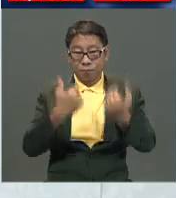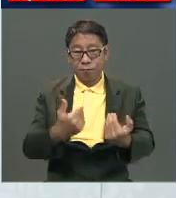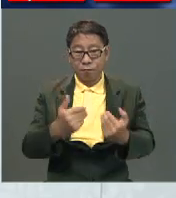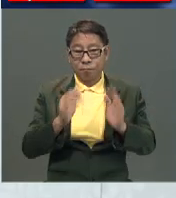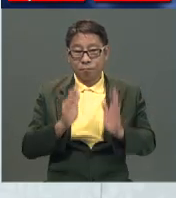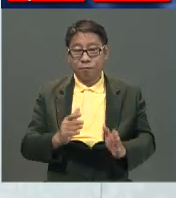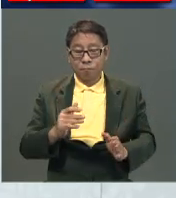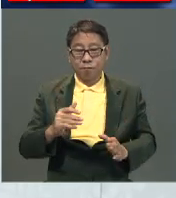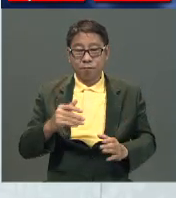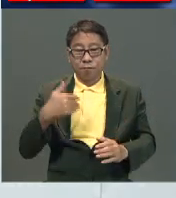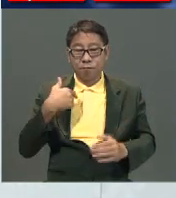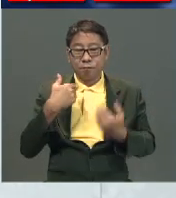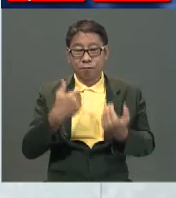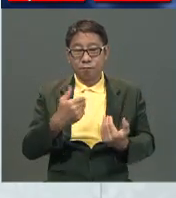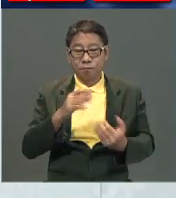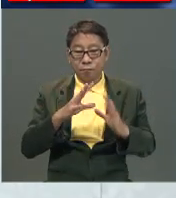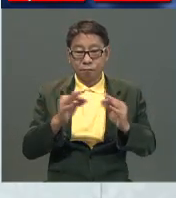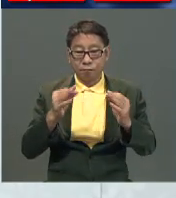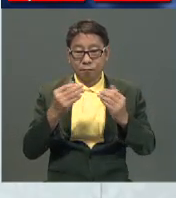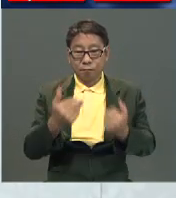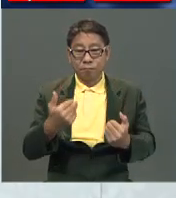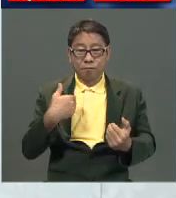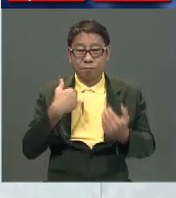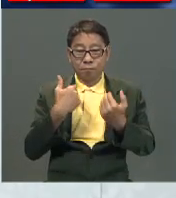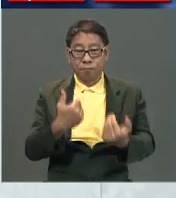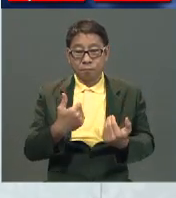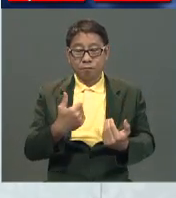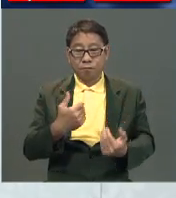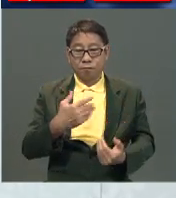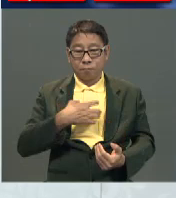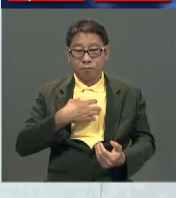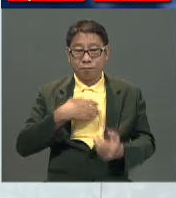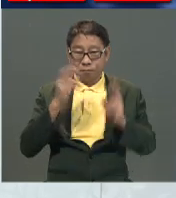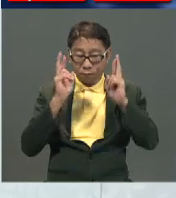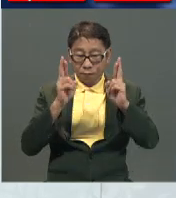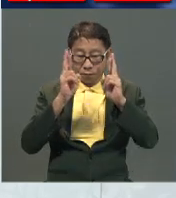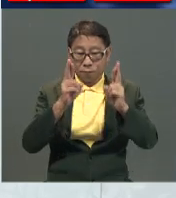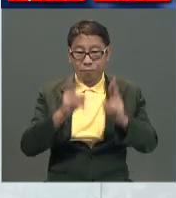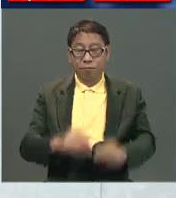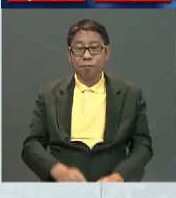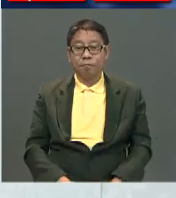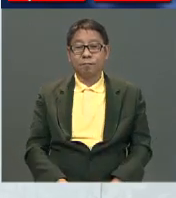มีการเคลื่อนไหวต่างเหล่านี้ผมก็ได้สั่งการอย่างเดียวว่าขอให้ดำเนินการด้วยความระมัดระวังนะครับ